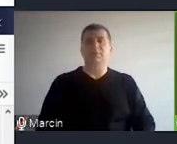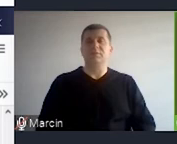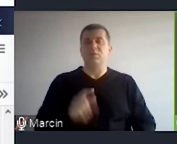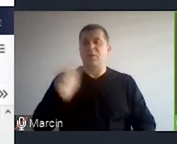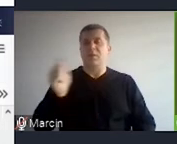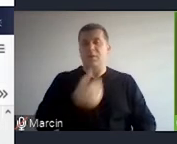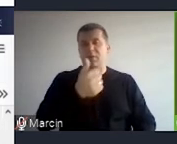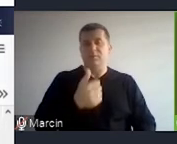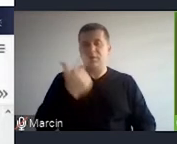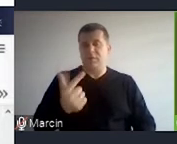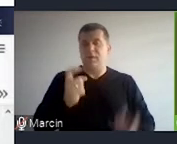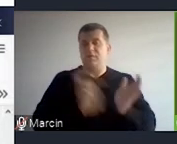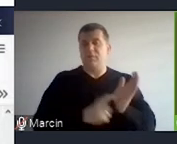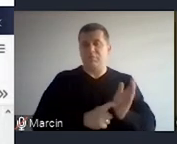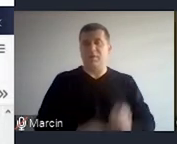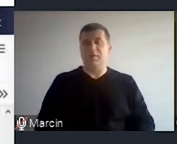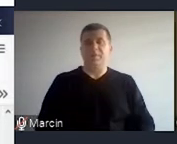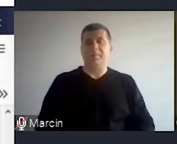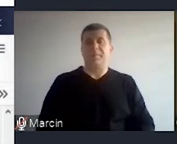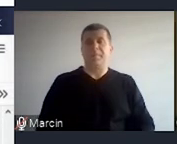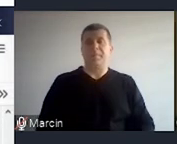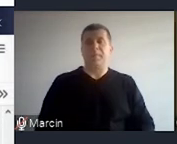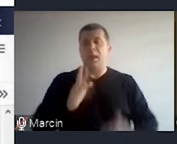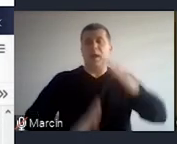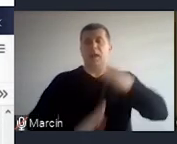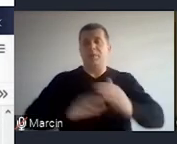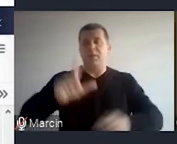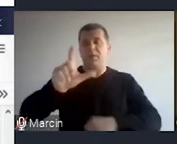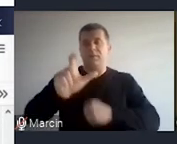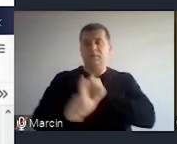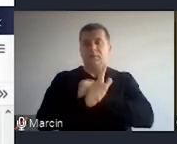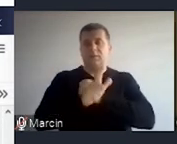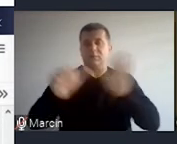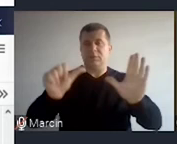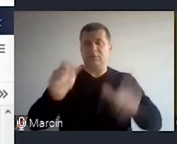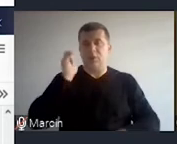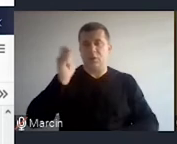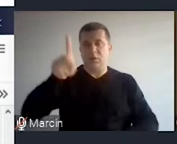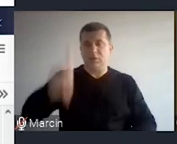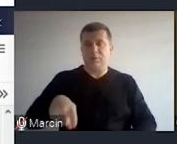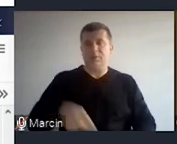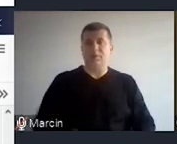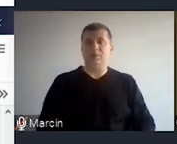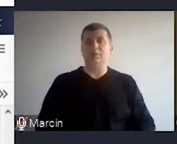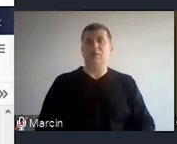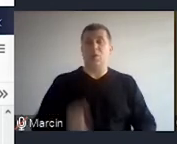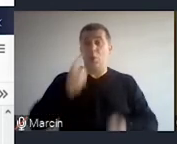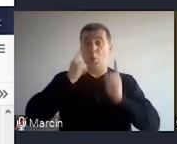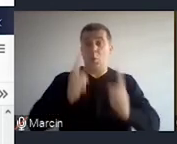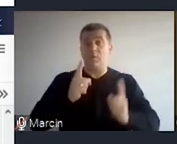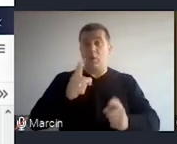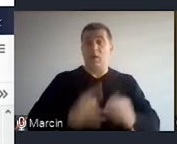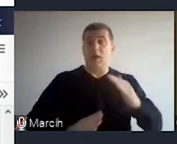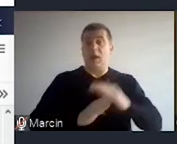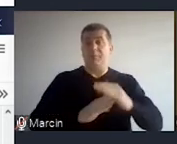jest pierwszy z dwóch wymogów, bo drugi to limit 276 godzin miesięcznie. Uwaga, to jest